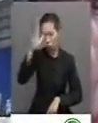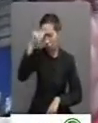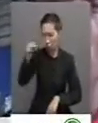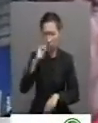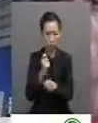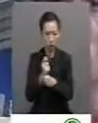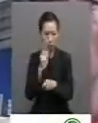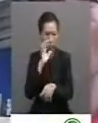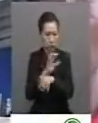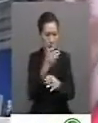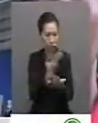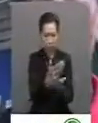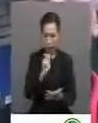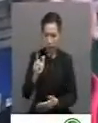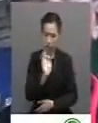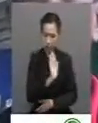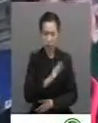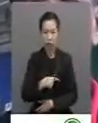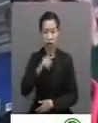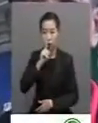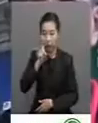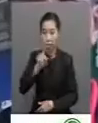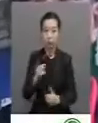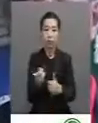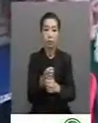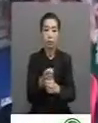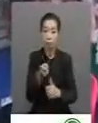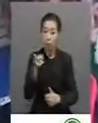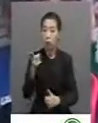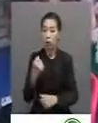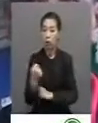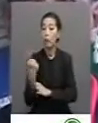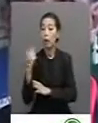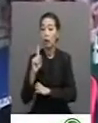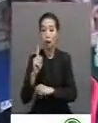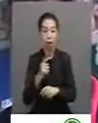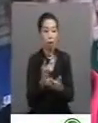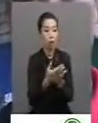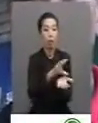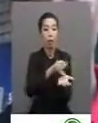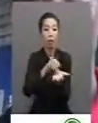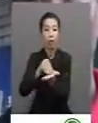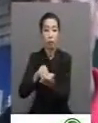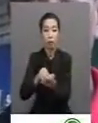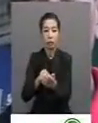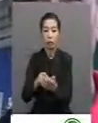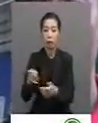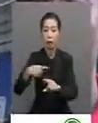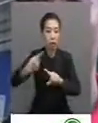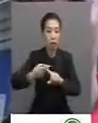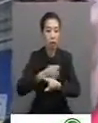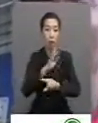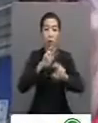ะทีนี้ไปเก็บตรงนี้เนี่ยต้องถามดูว่าหนึ่งคุณเอาอำนาจอะไรไปเก็บค่าเช่าเขา